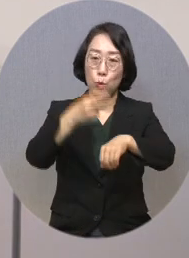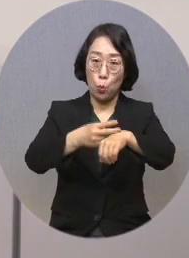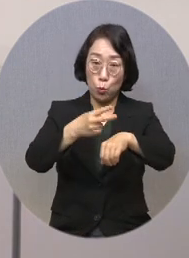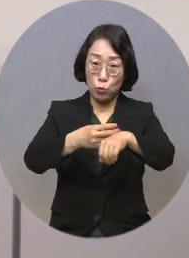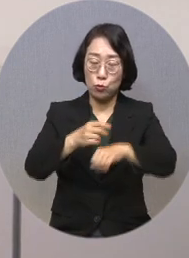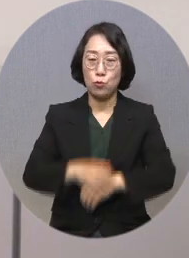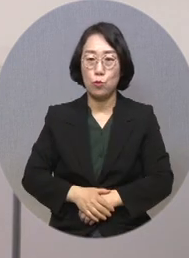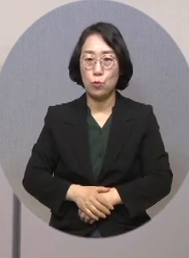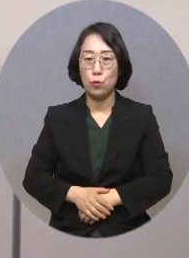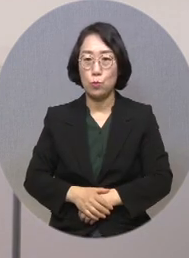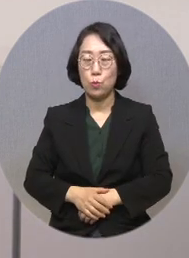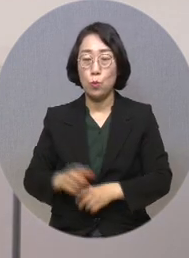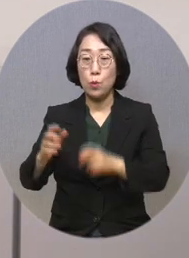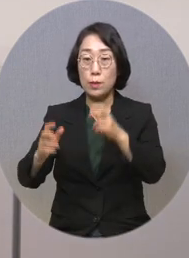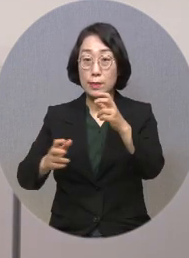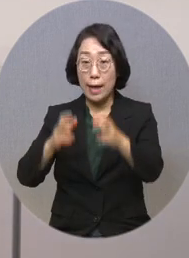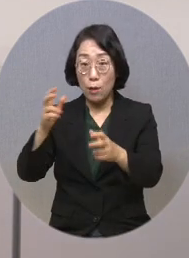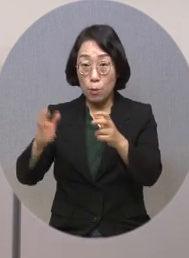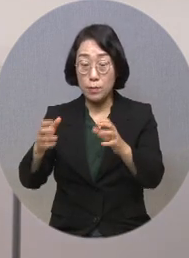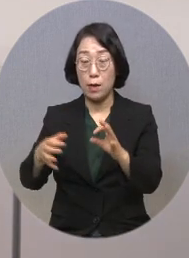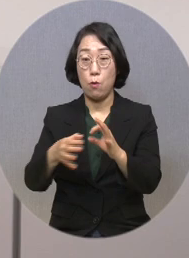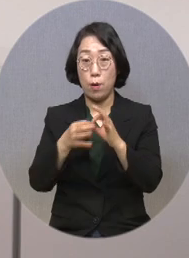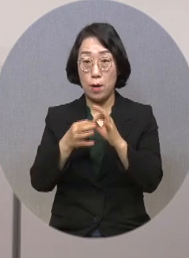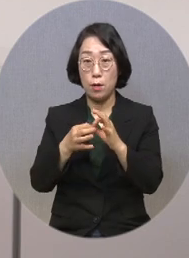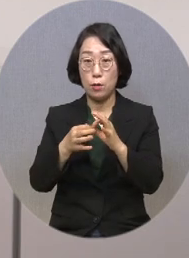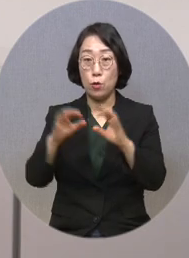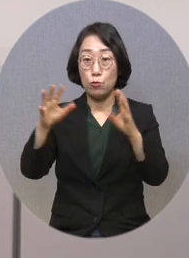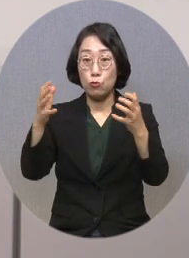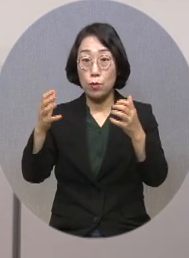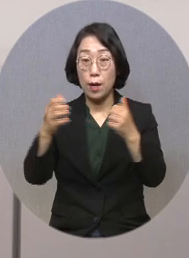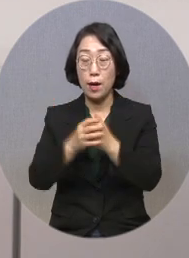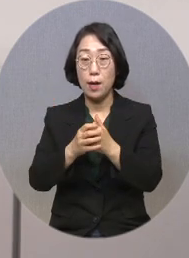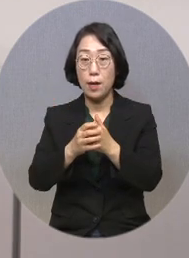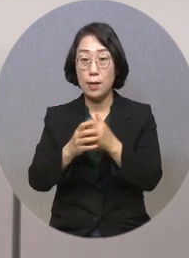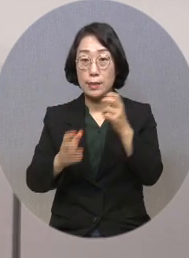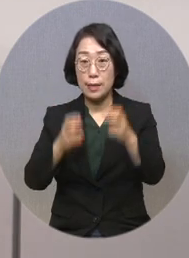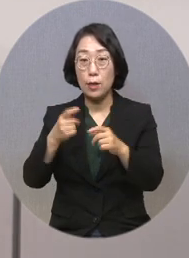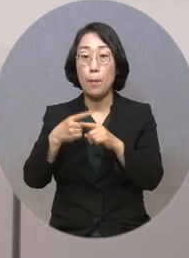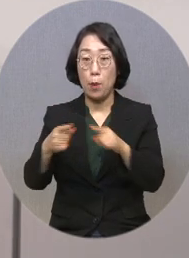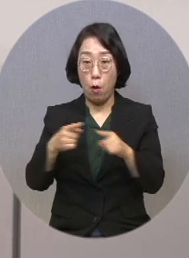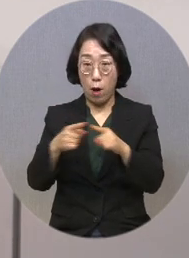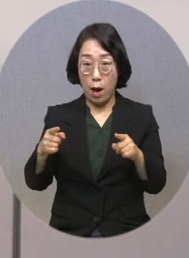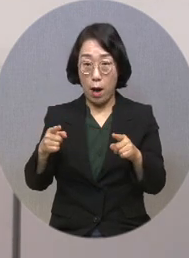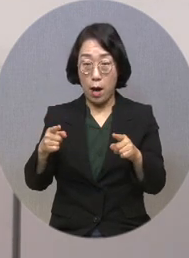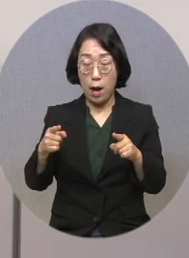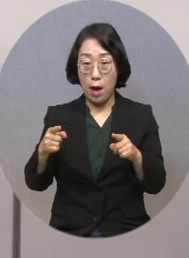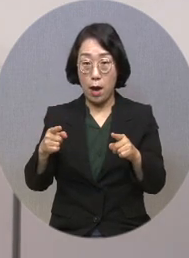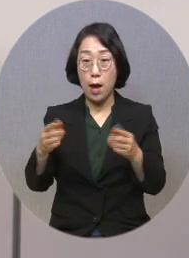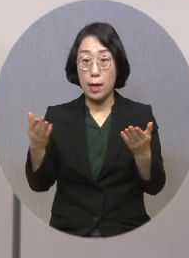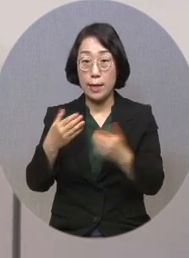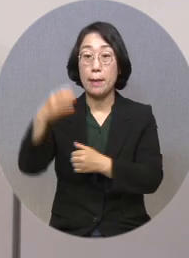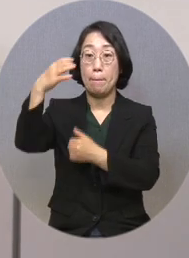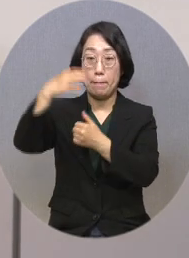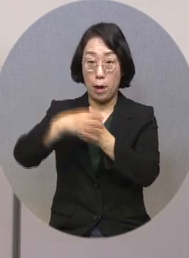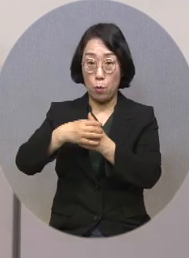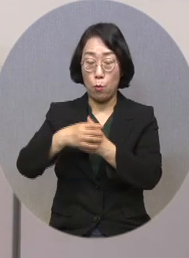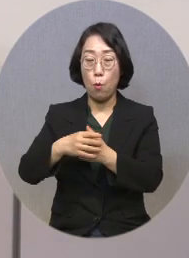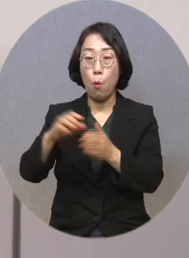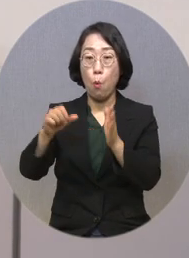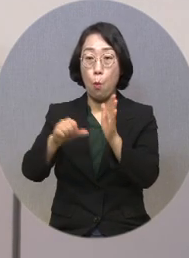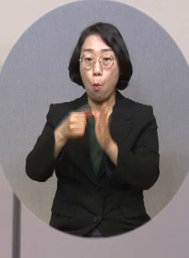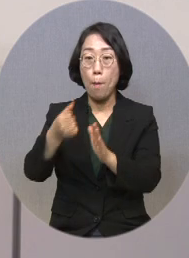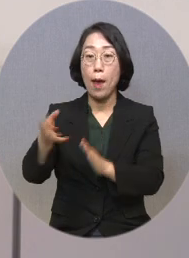산업자원부 관련 국내 사업, 국가사업 평가위원을 거쳐서 500억대 규모의